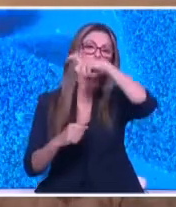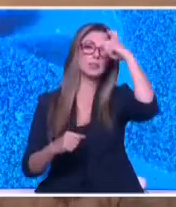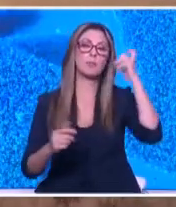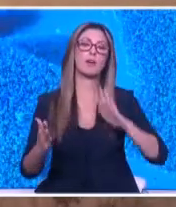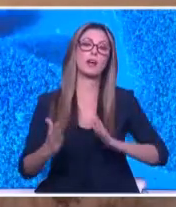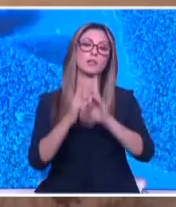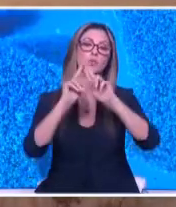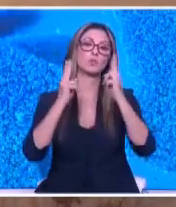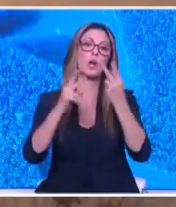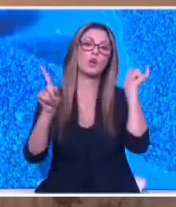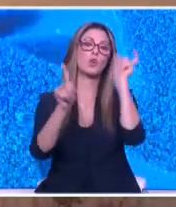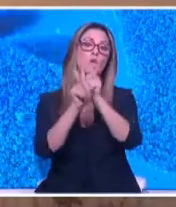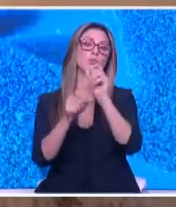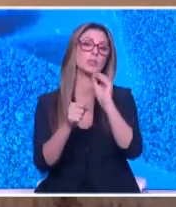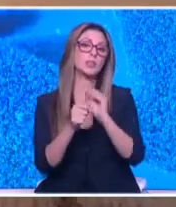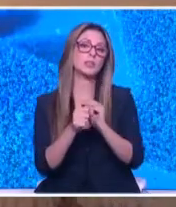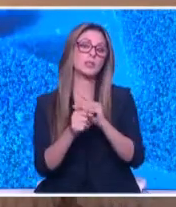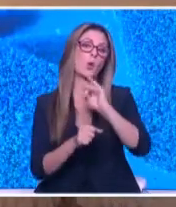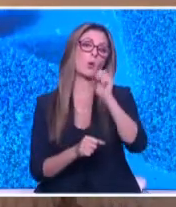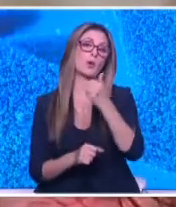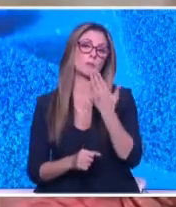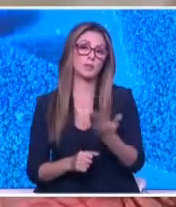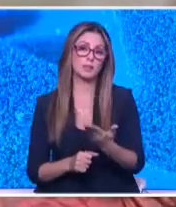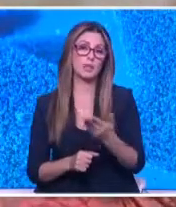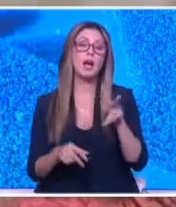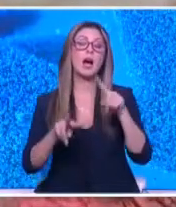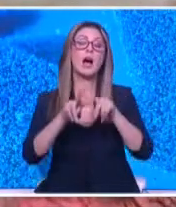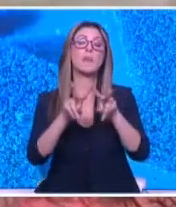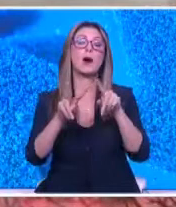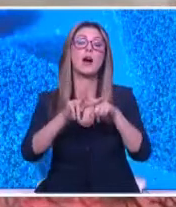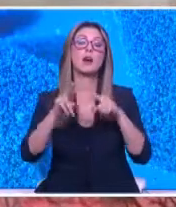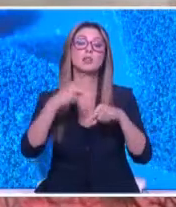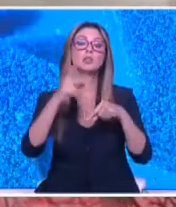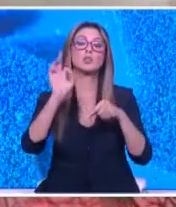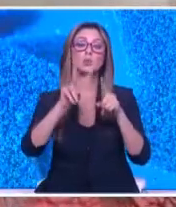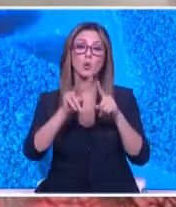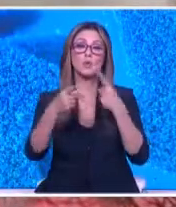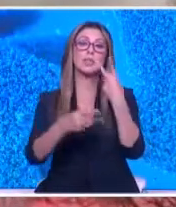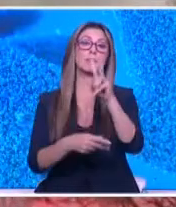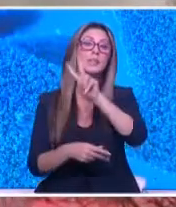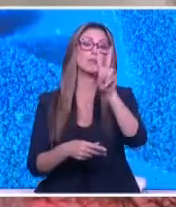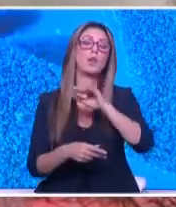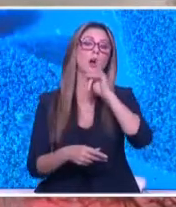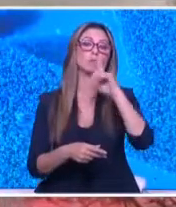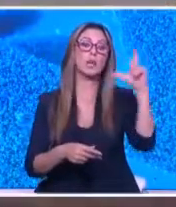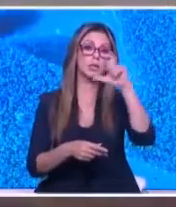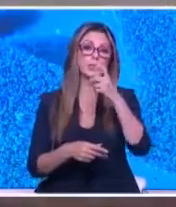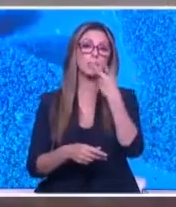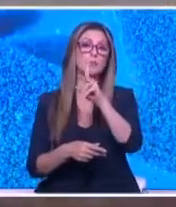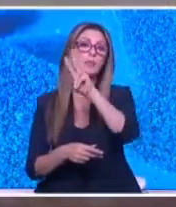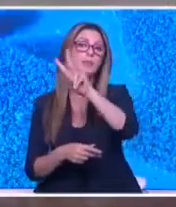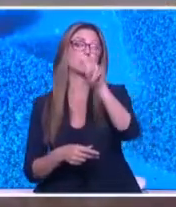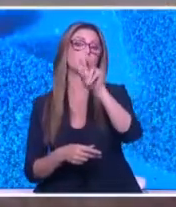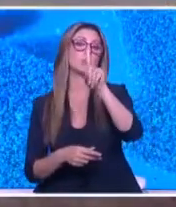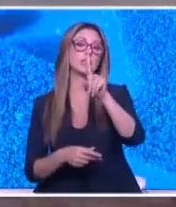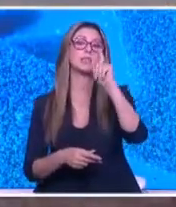karşı dünyayı koruması açısından kritik önemde. Amazonlarda 2020'nin Ağustos ayından 2021 yılının